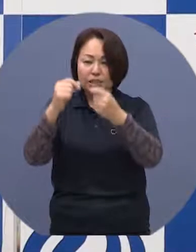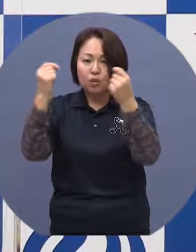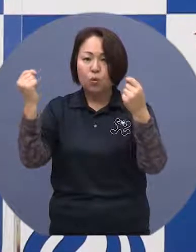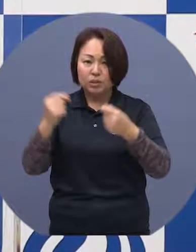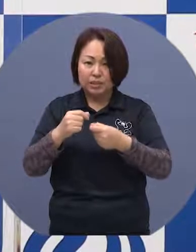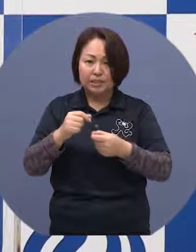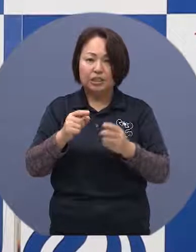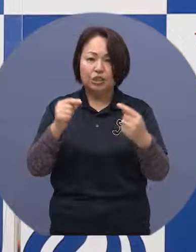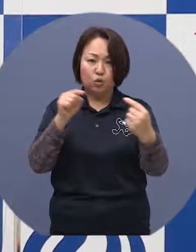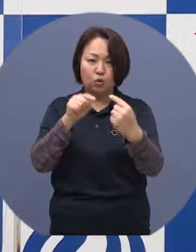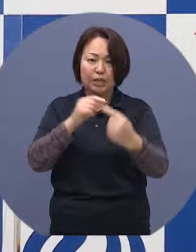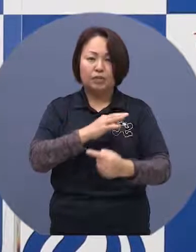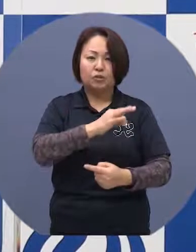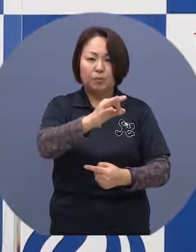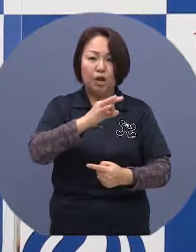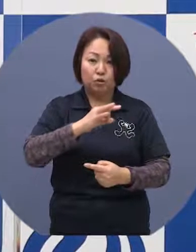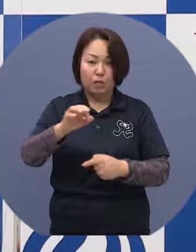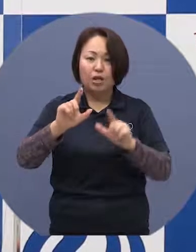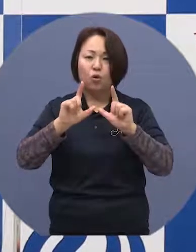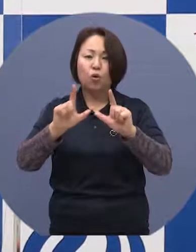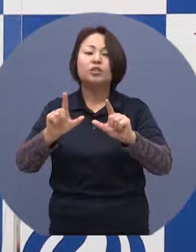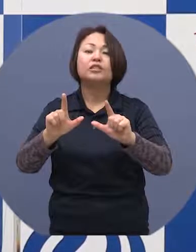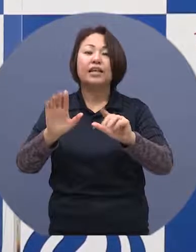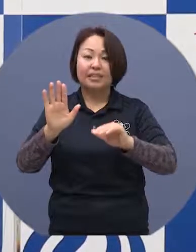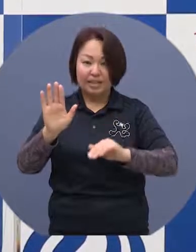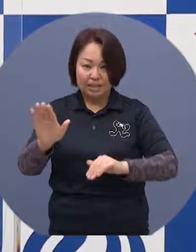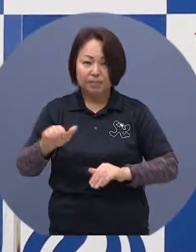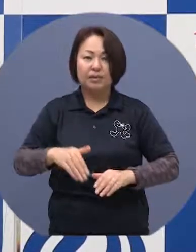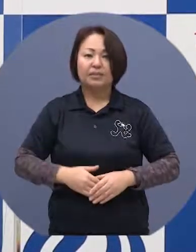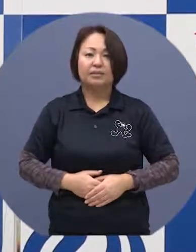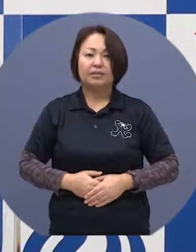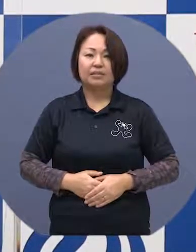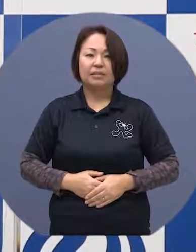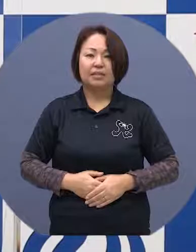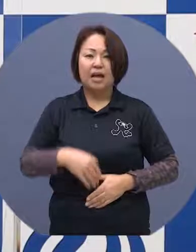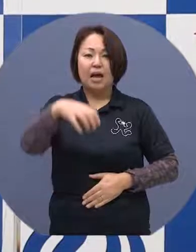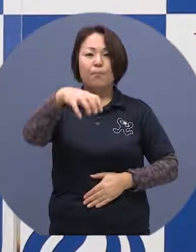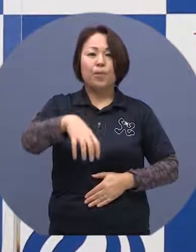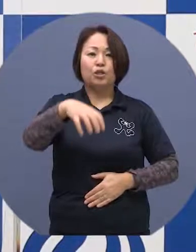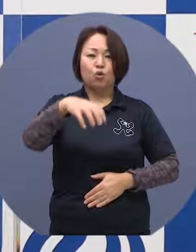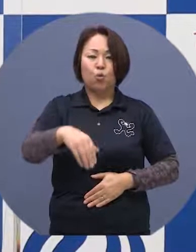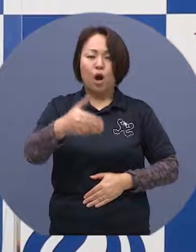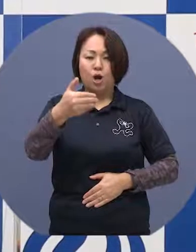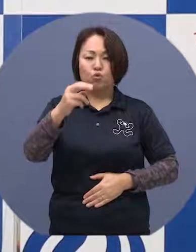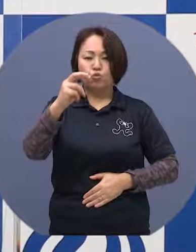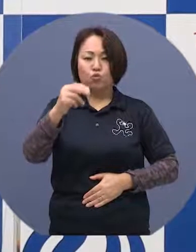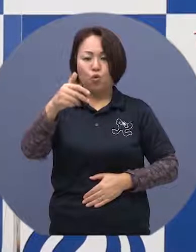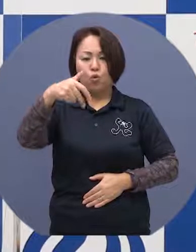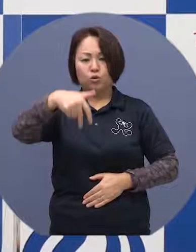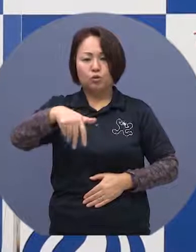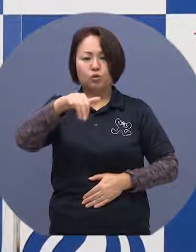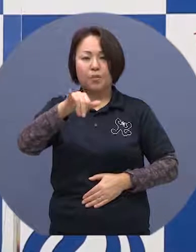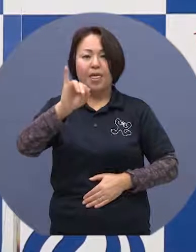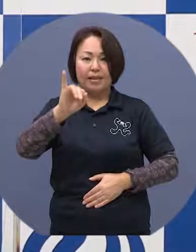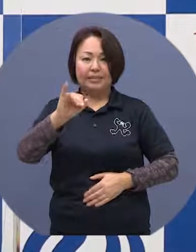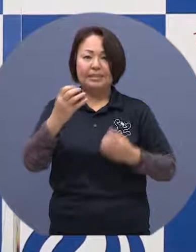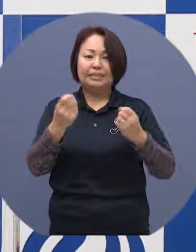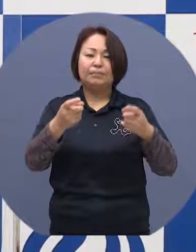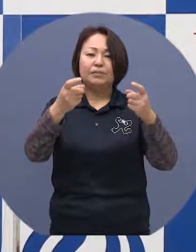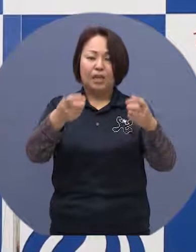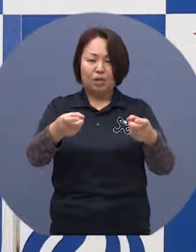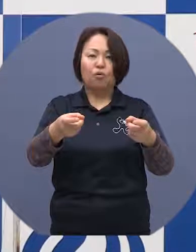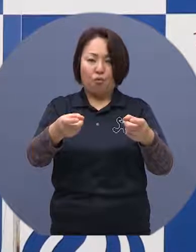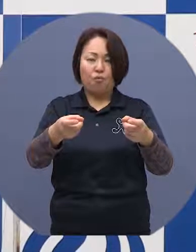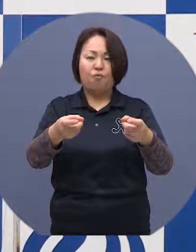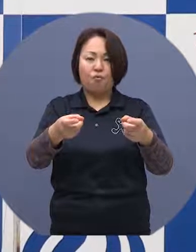事にさせていただいております会場はクロスべし港 icn ホールでございます